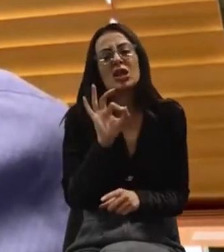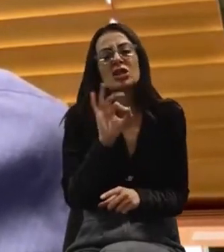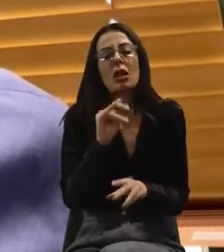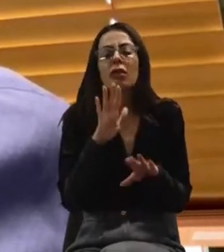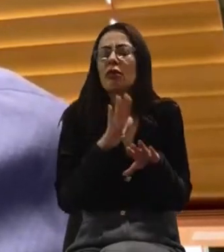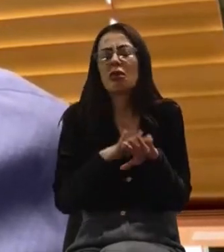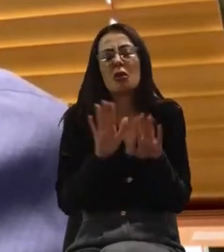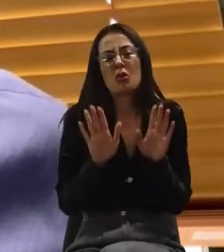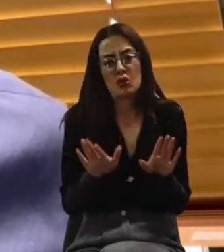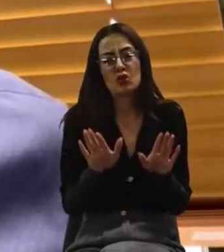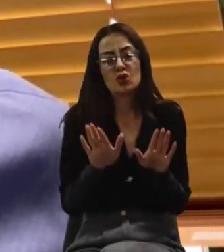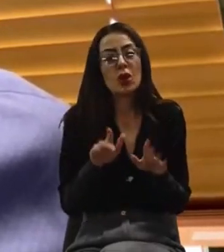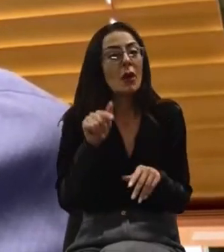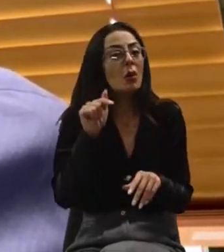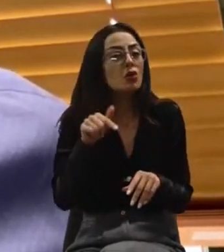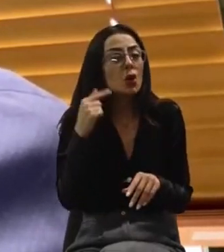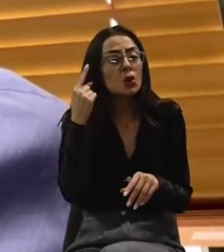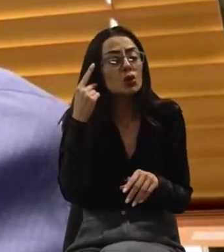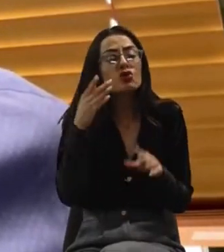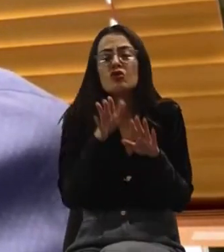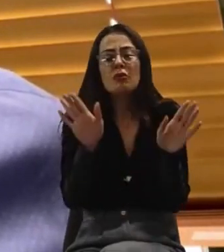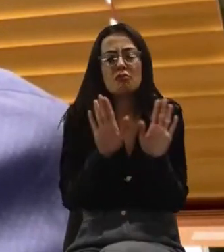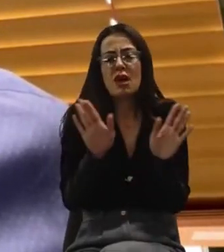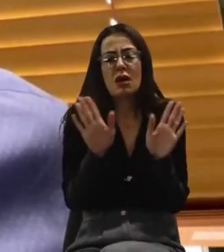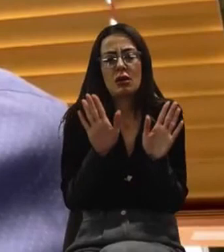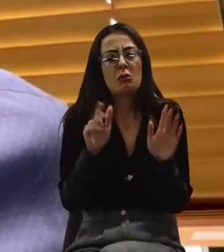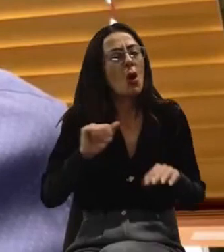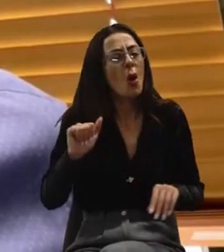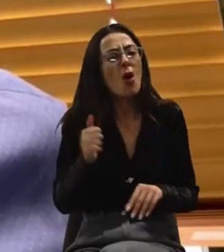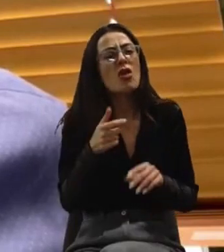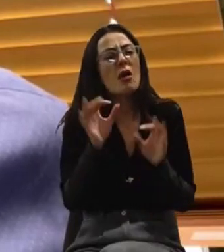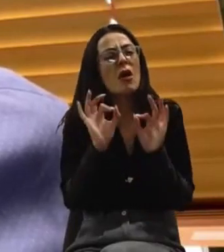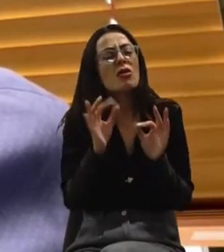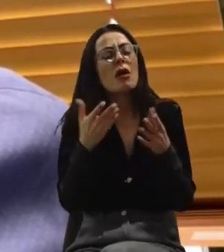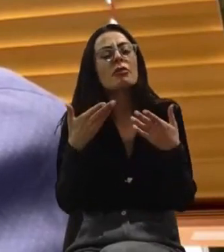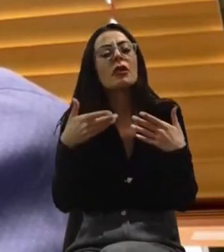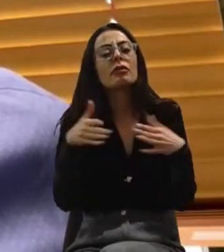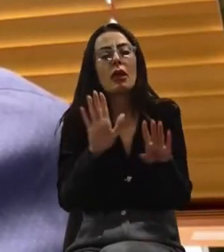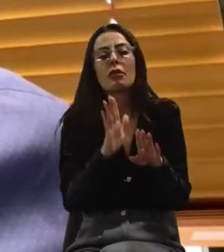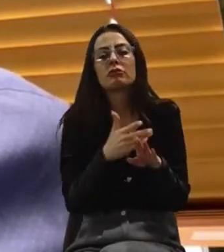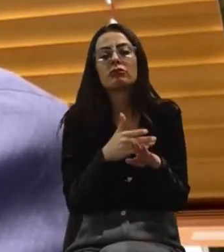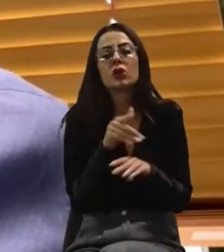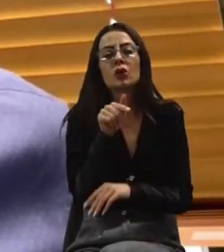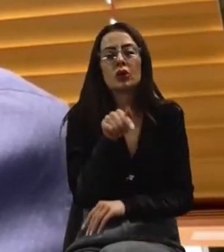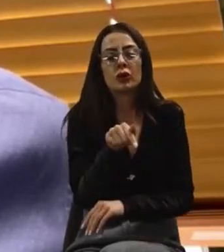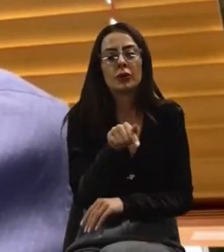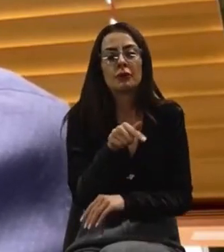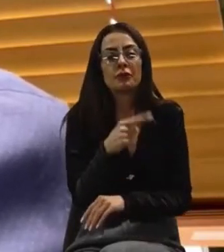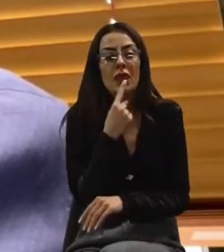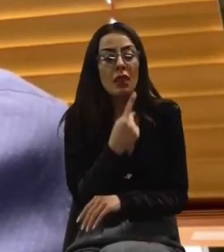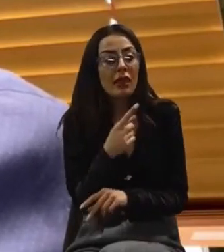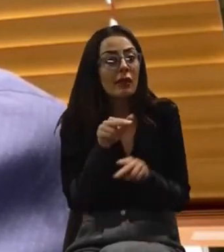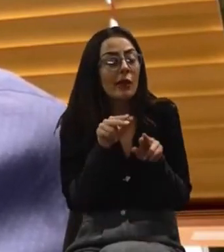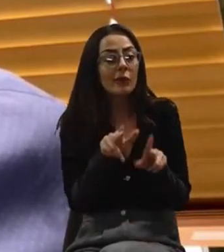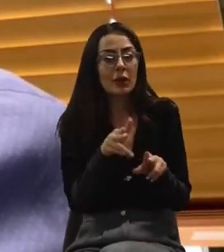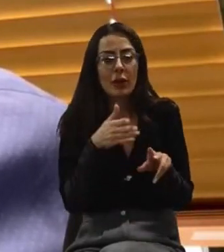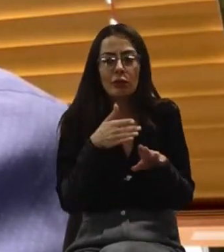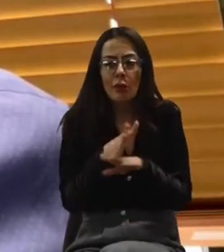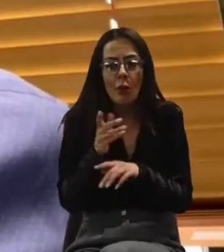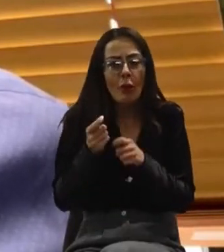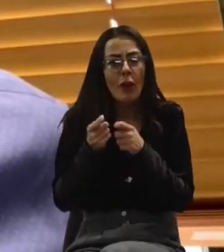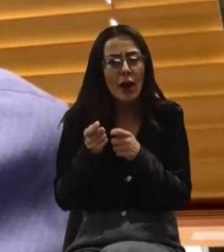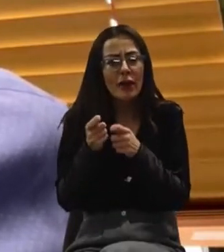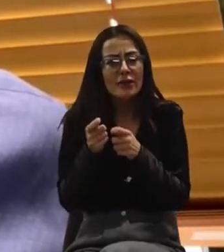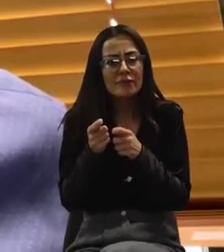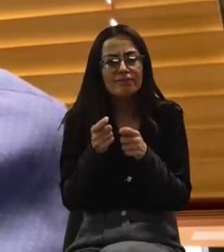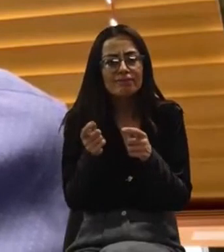o lazım çok daha Bunun üzerinde durmamak lazım çünkü Ama dediğim gibi doğru etme ziyade